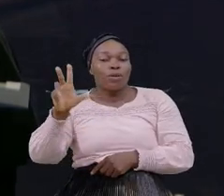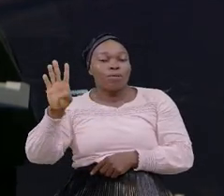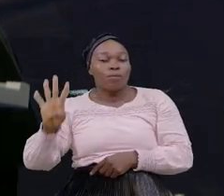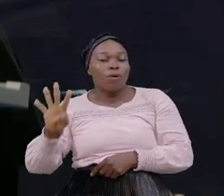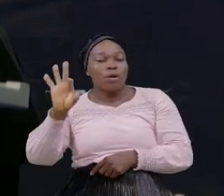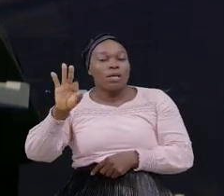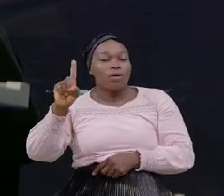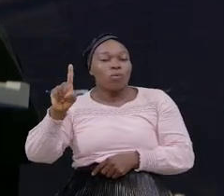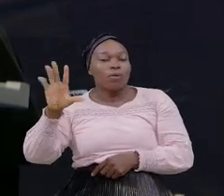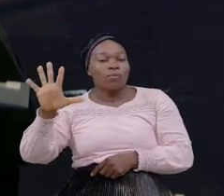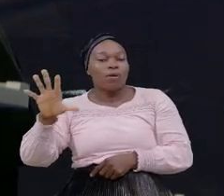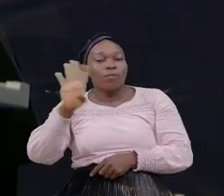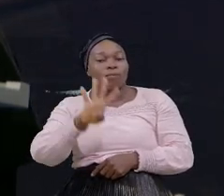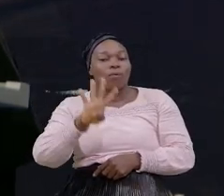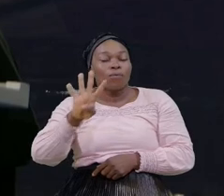91